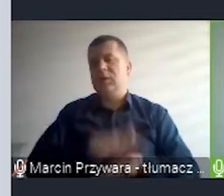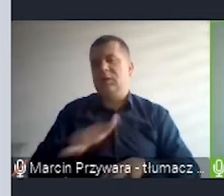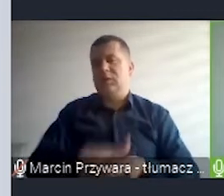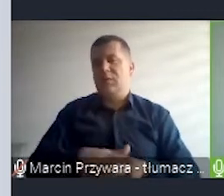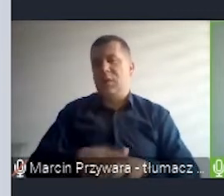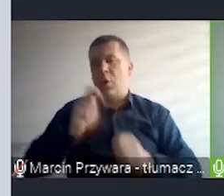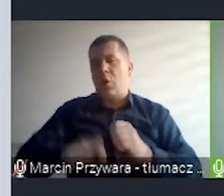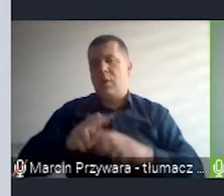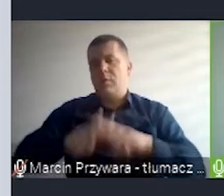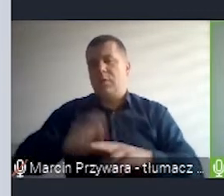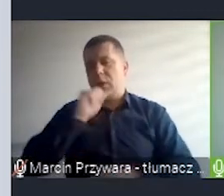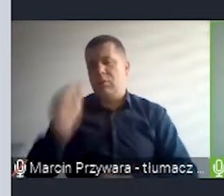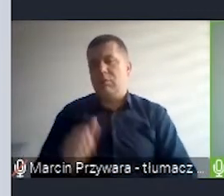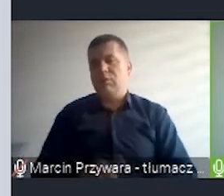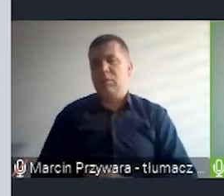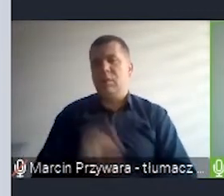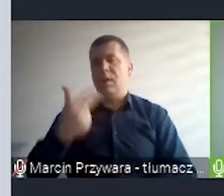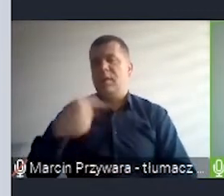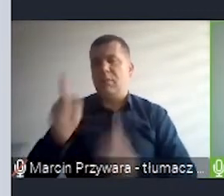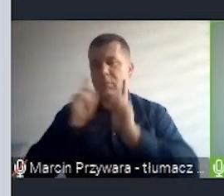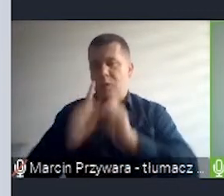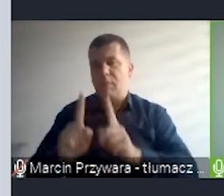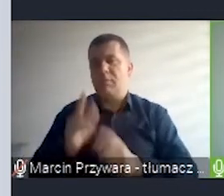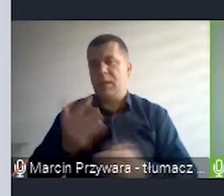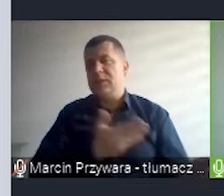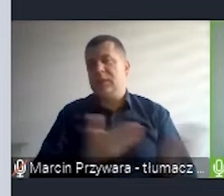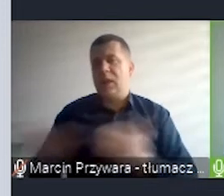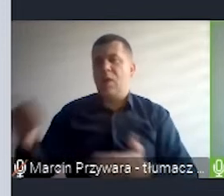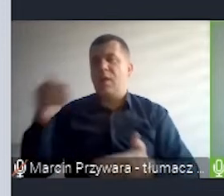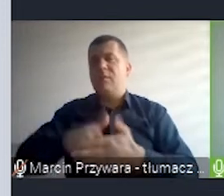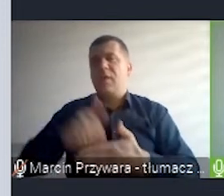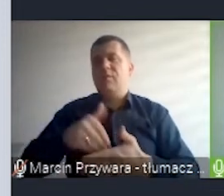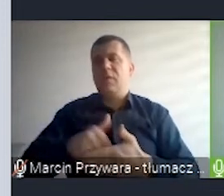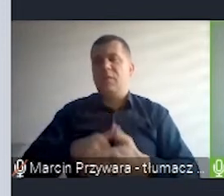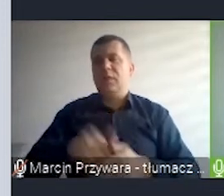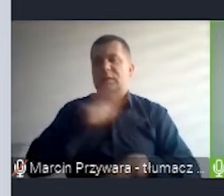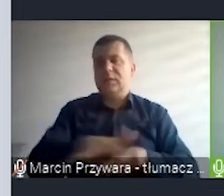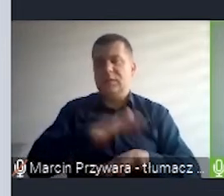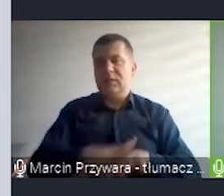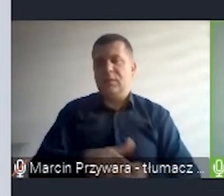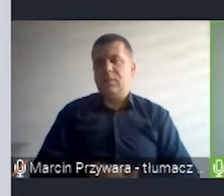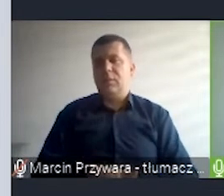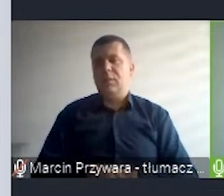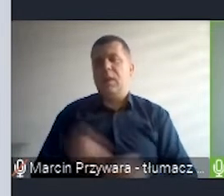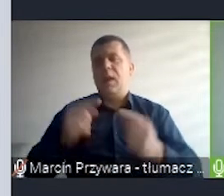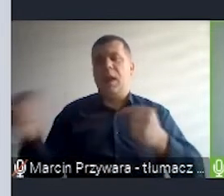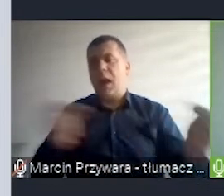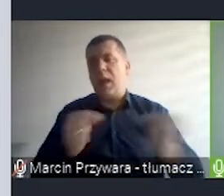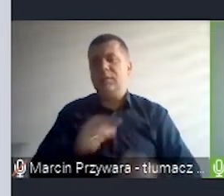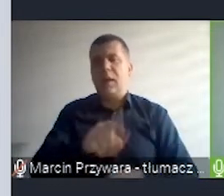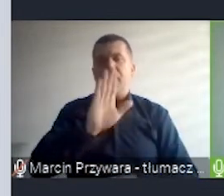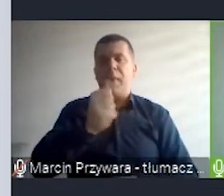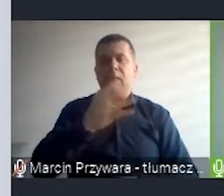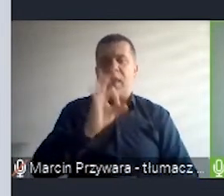funduszy europejskich, natomiast nieprawidłowości będą załatwiane wewnątrz systemu w relacjach pomiędzy beneficjentem